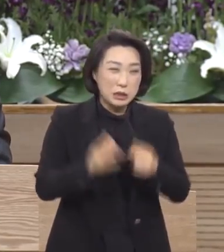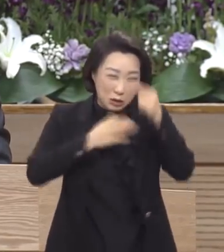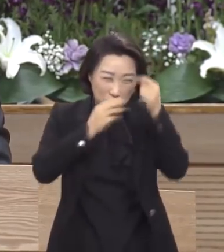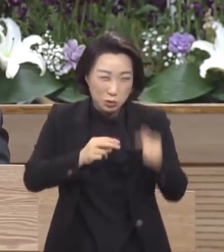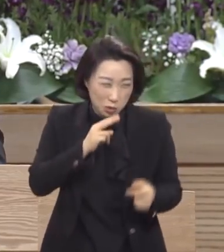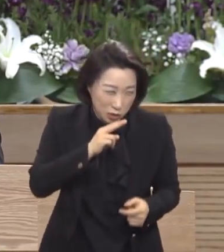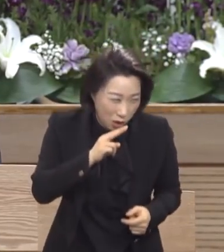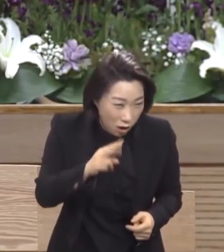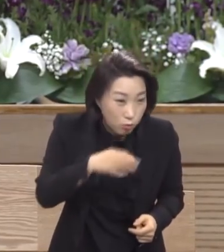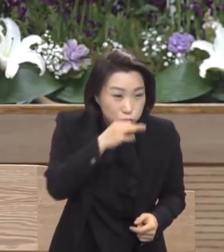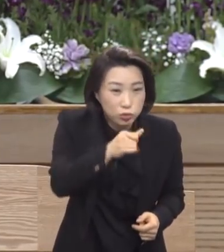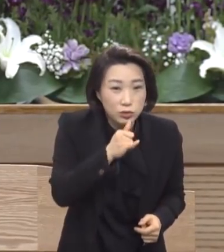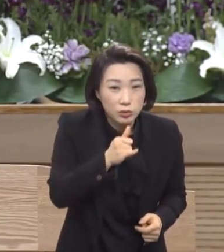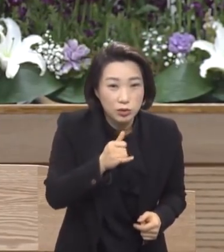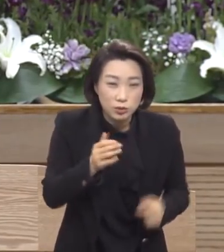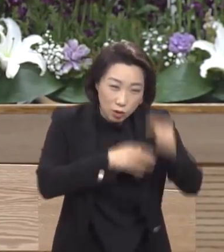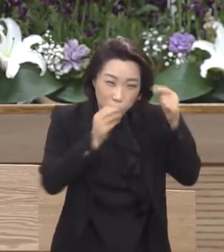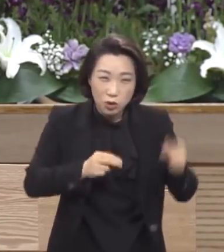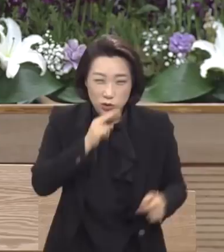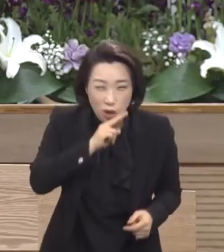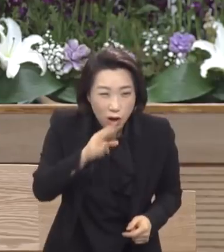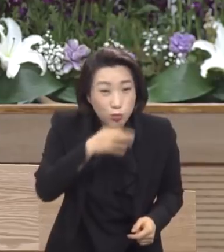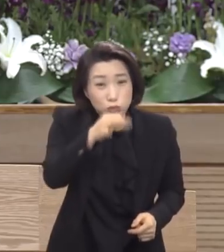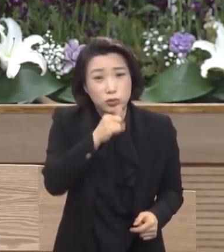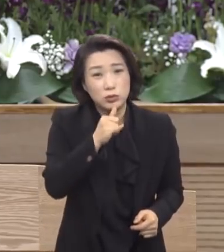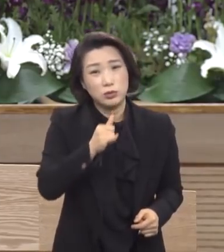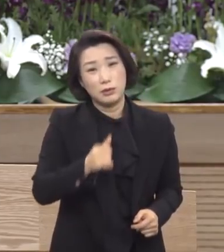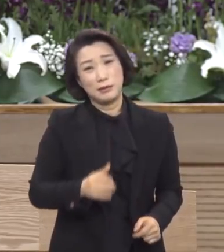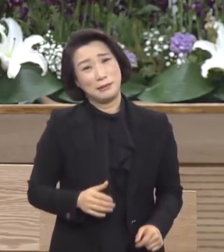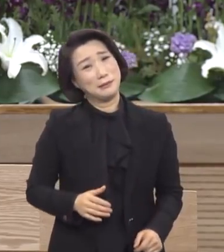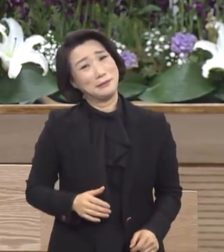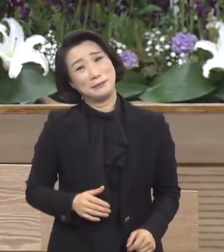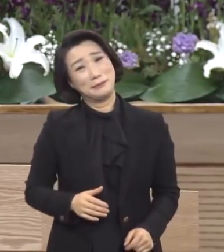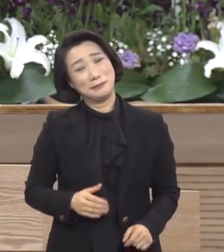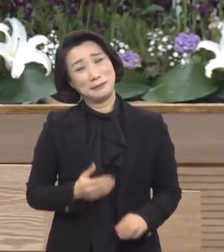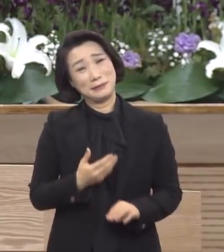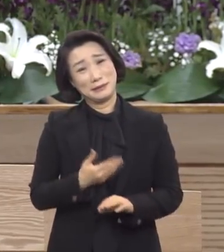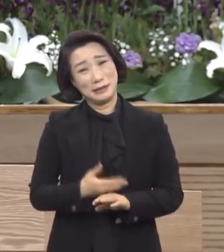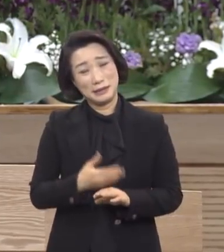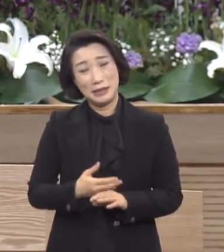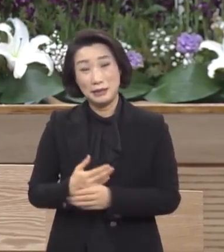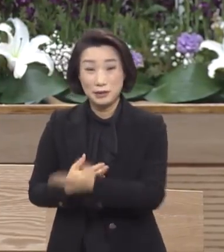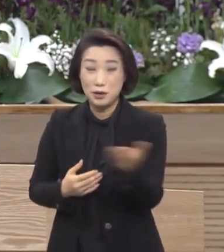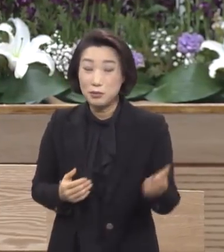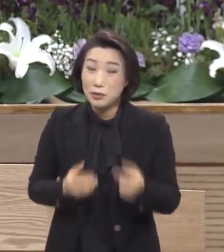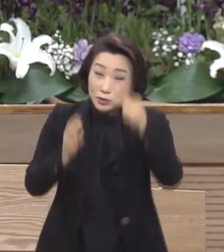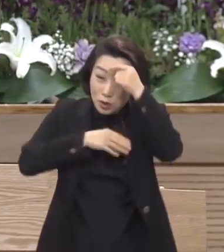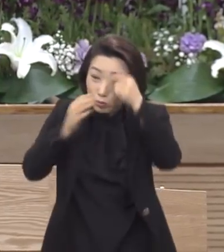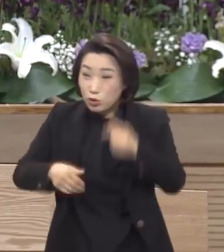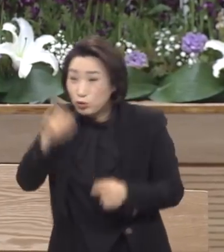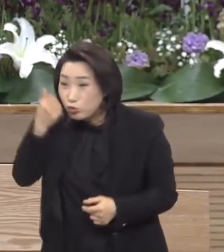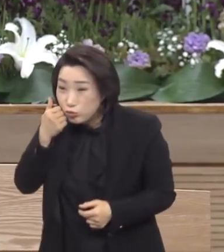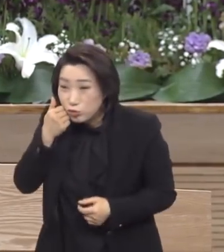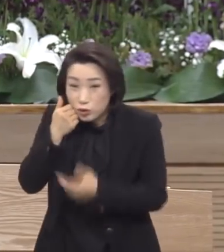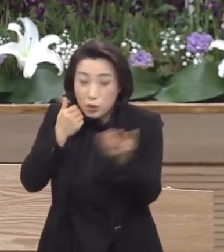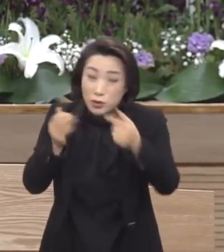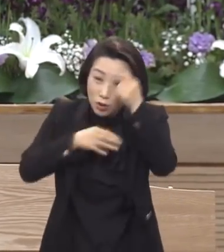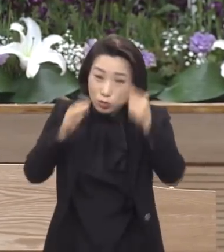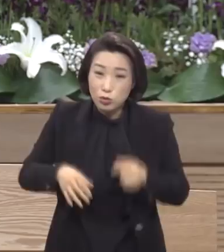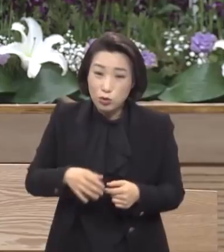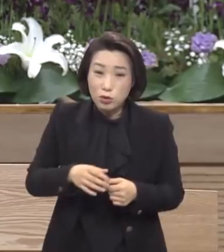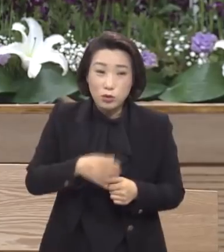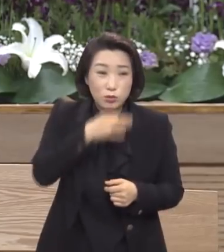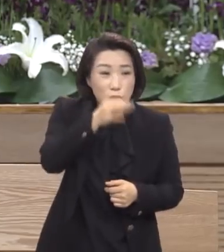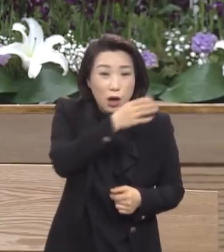부르잖아. 성도님들이 이렇게 부르잖아. 응? 여러분, 성도가 누군데 성도란 말을